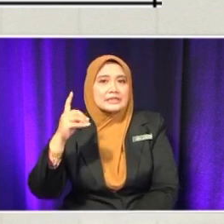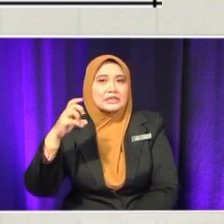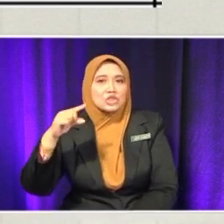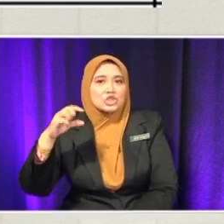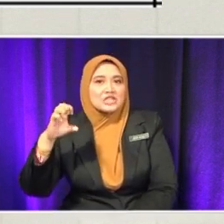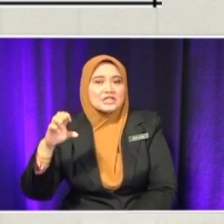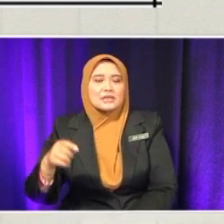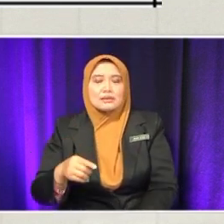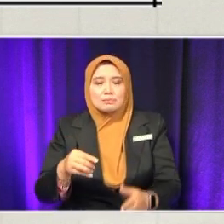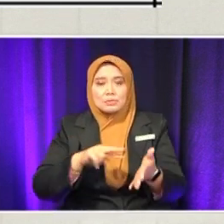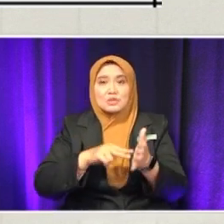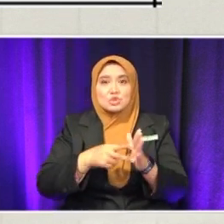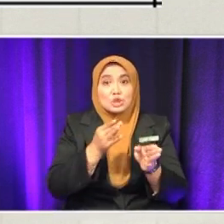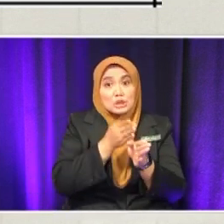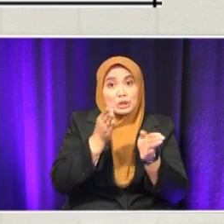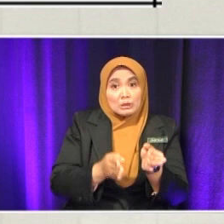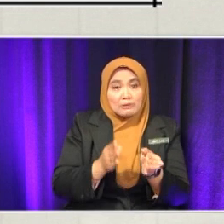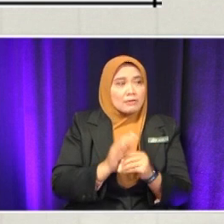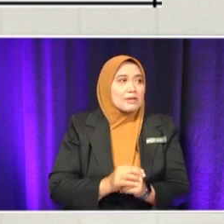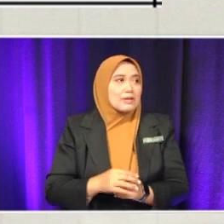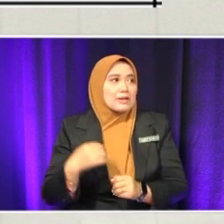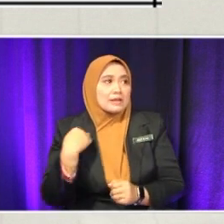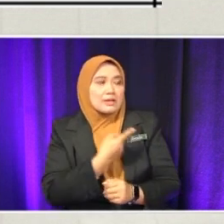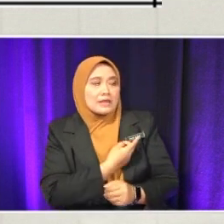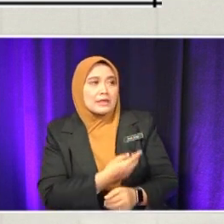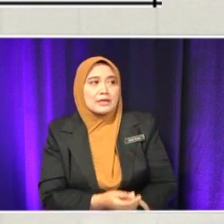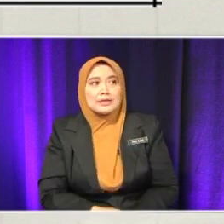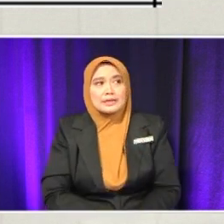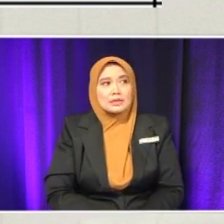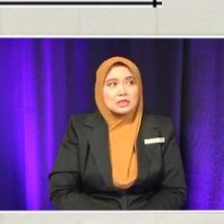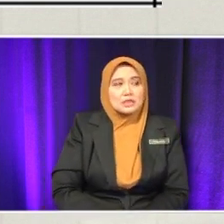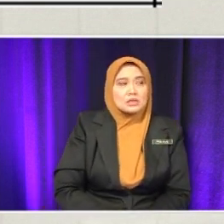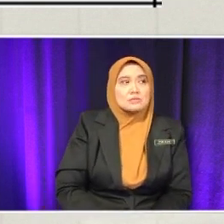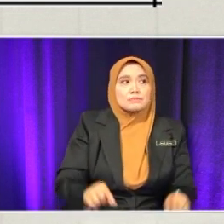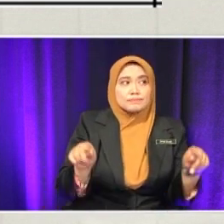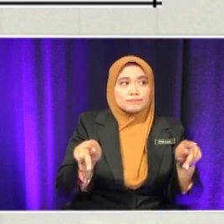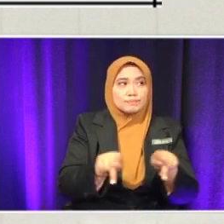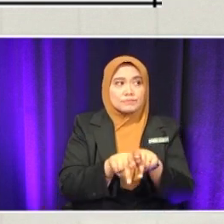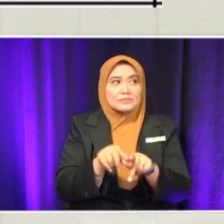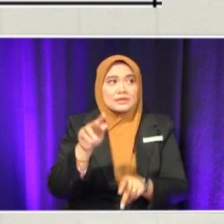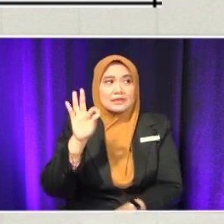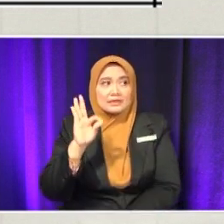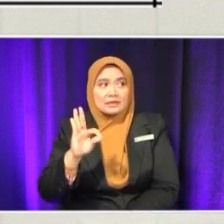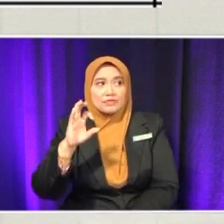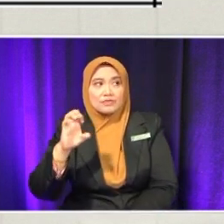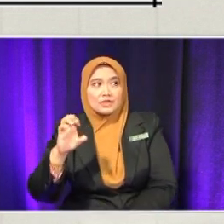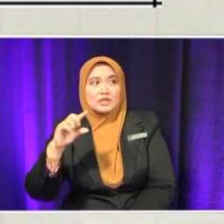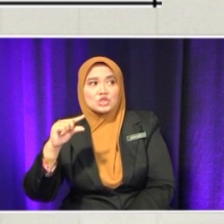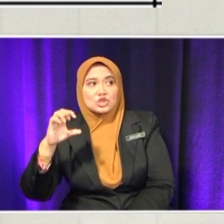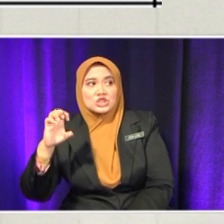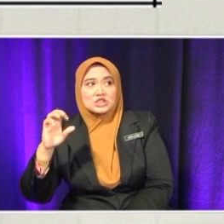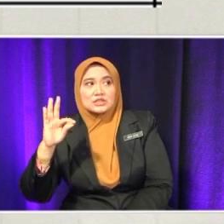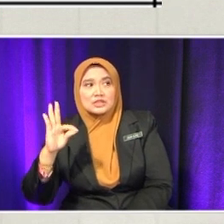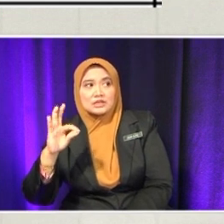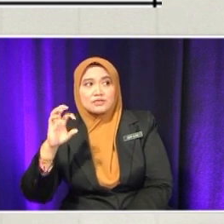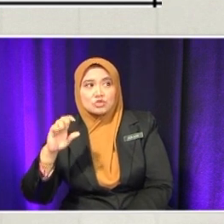Tepi. Okay. Jadi kita ada gabungan pasangan FE, GE, FG, HG. Dan kita boleh nampak ada